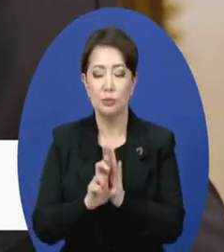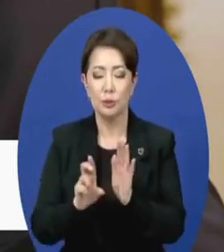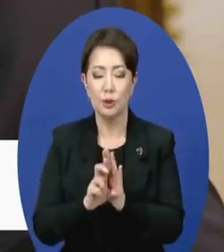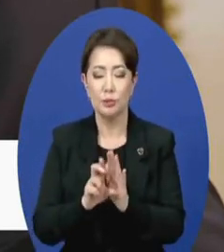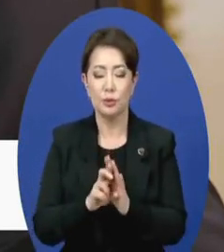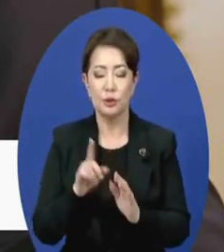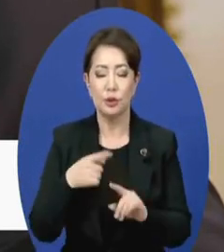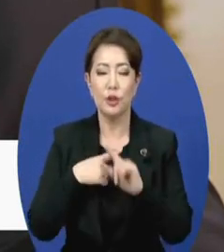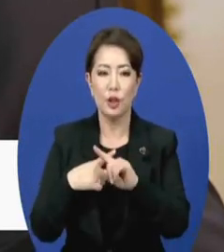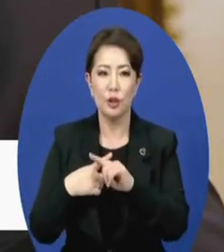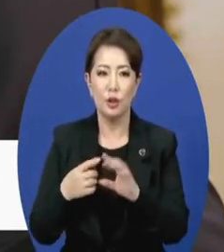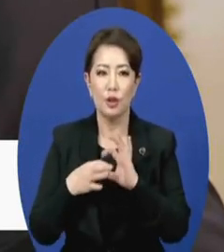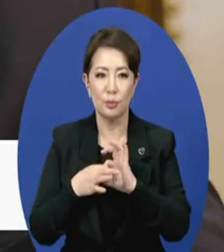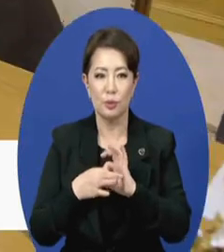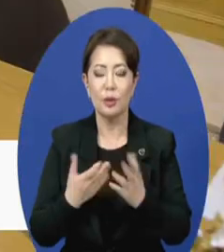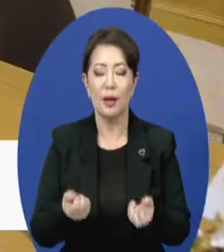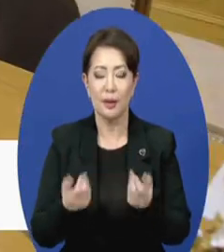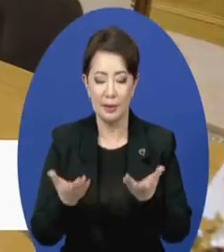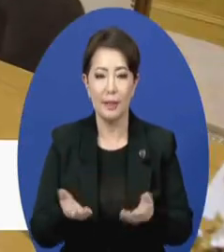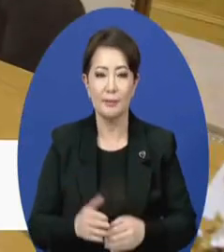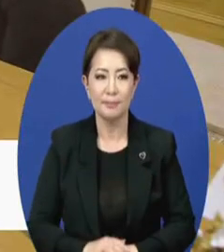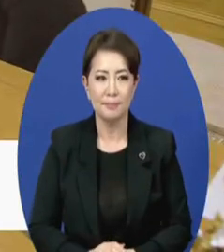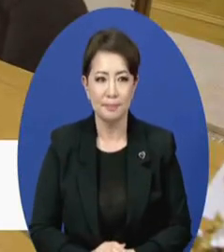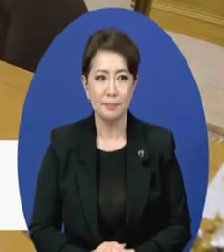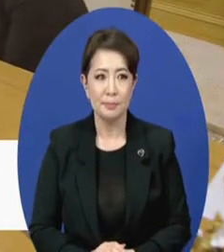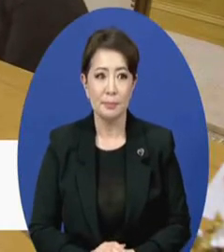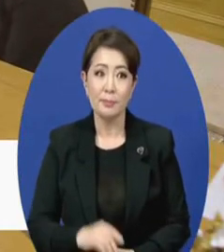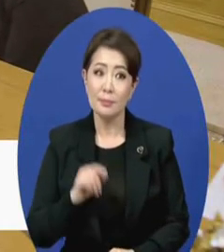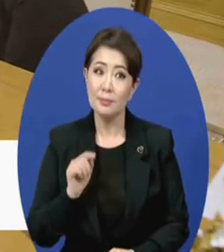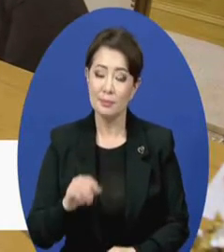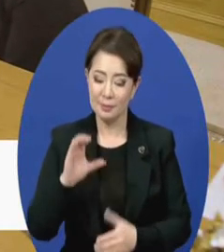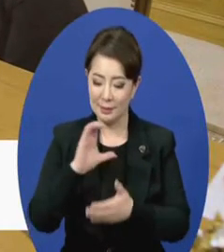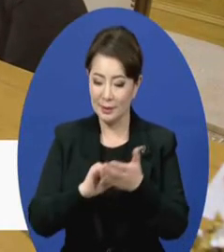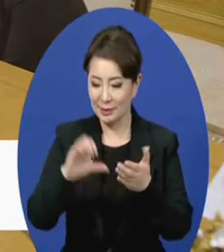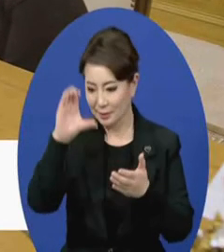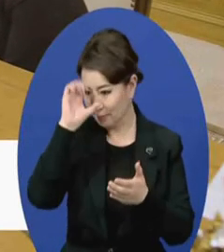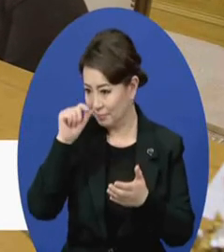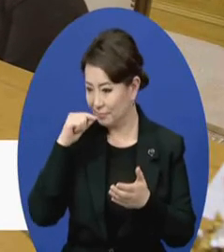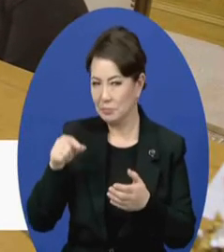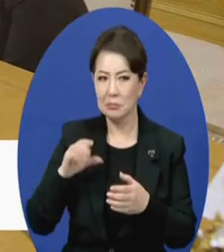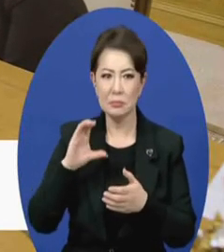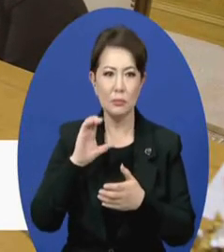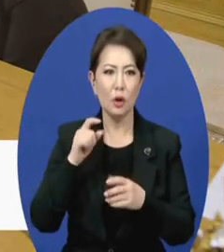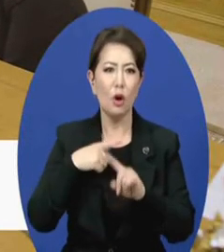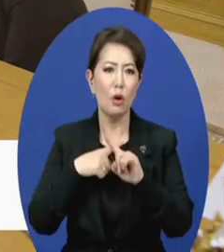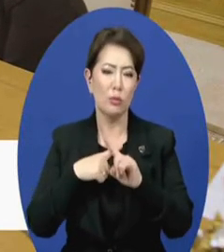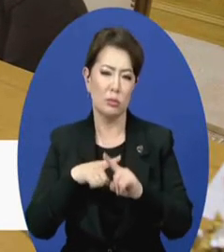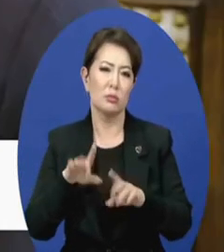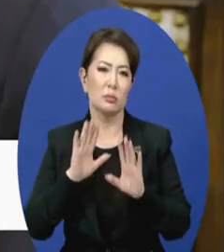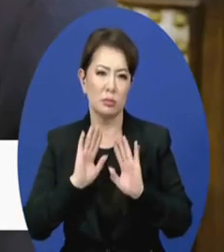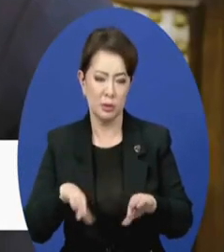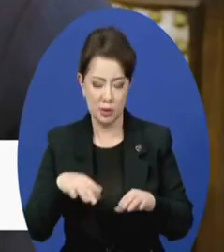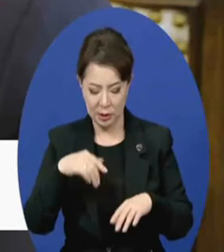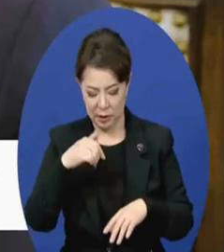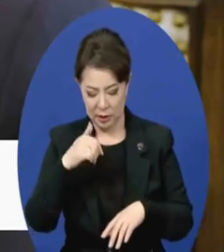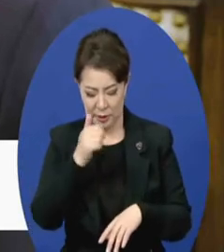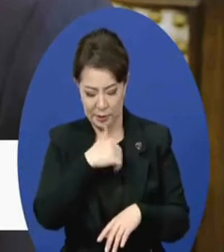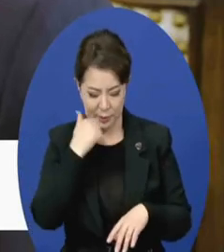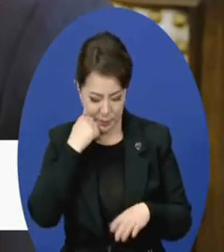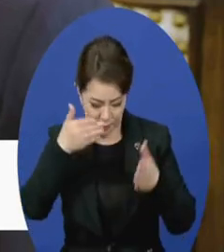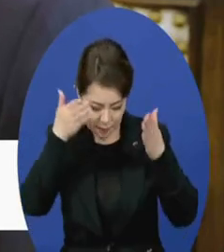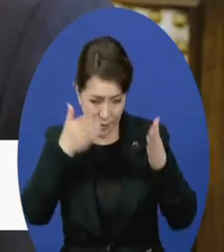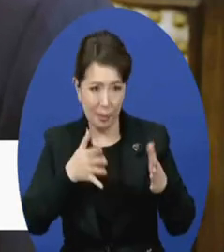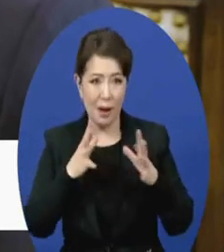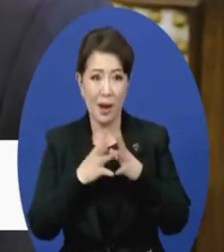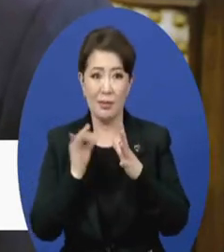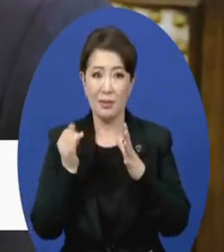боломж бол энэ хөл хорой тавьжээж л бүрдэнэ. Харин сангийн сайдын тухайд хөл хоройг цуцлан эрүүл мэндэ хамгаалж эдийн засгаа дэмжих